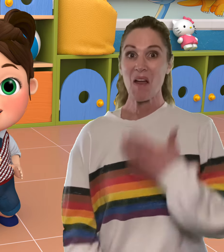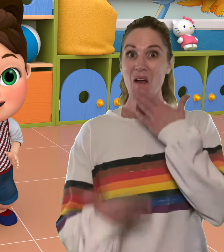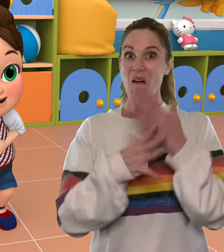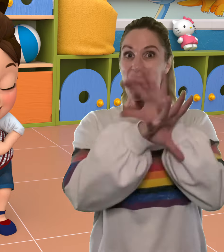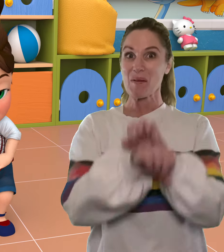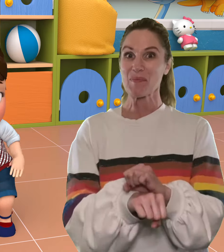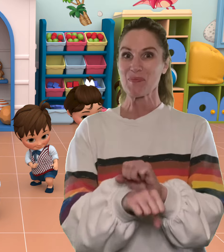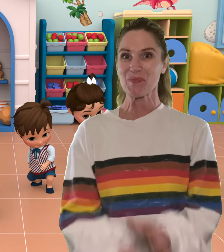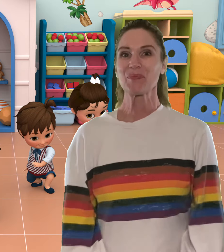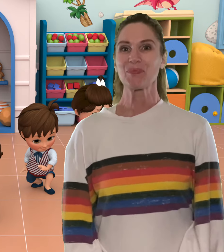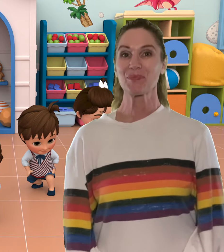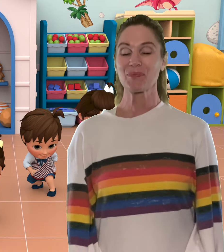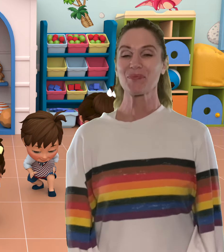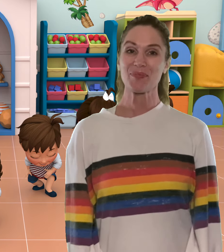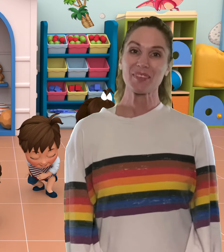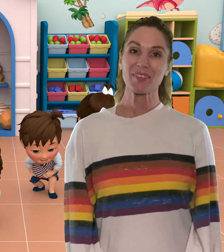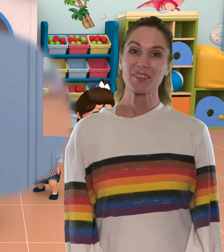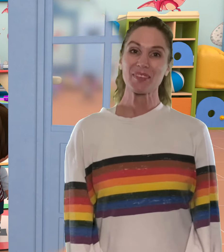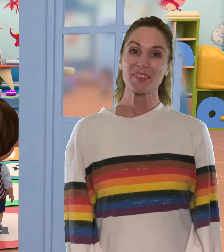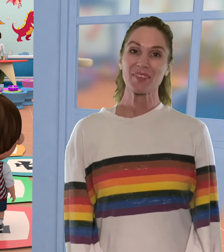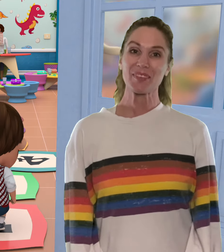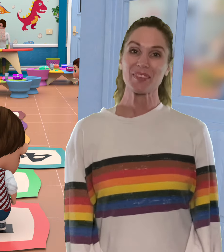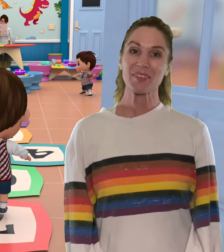にいい癖